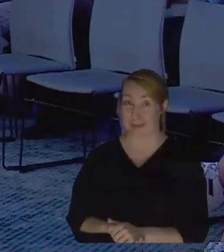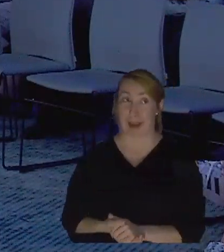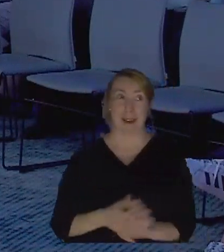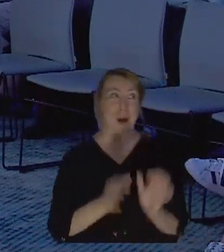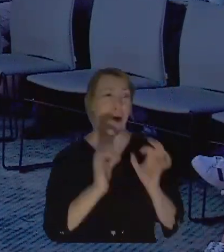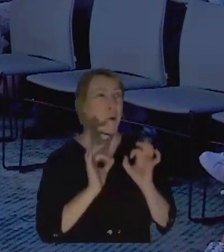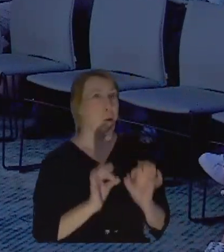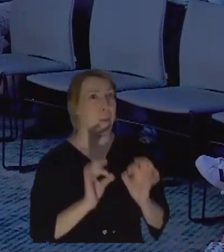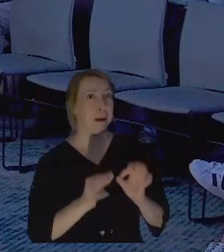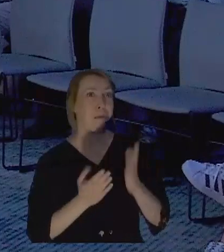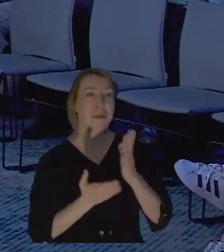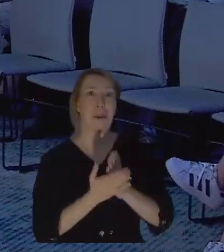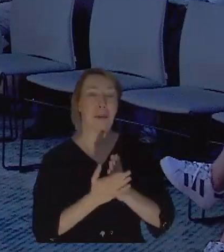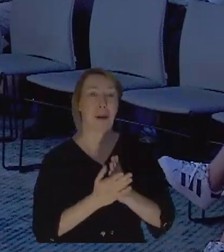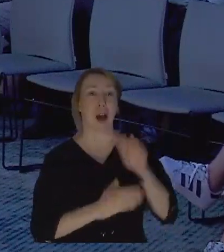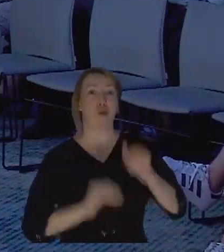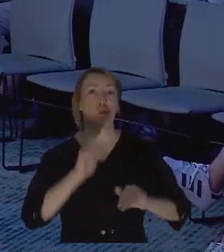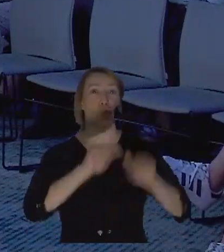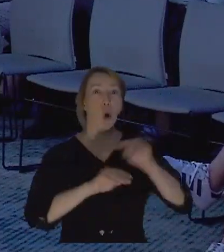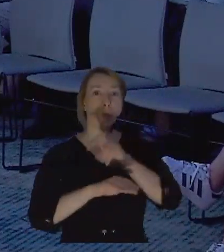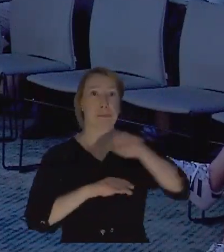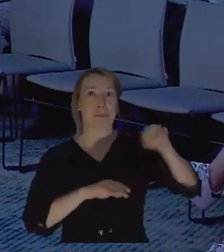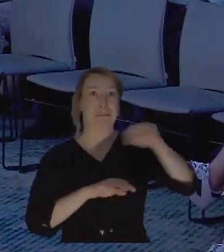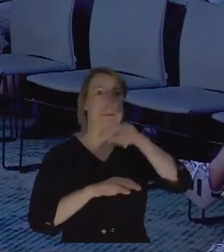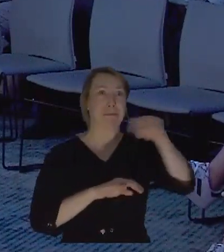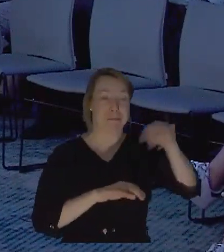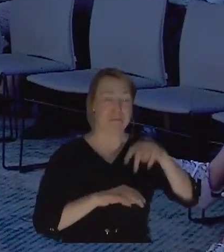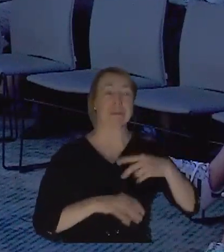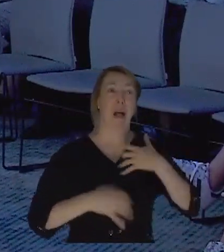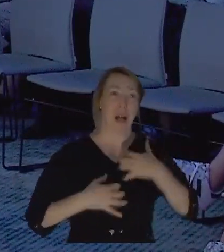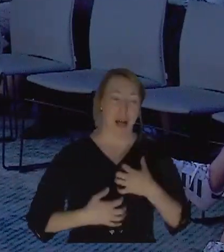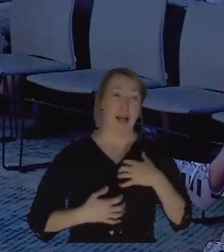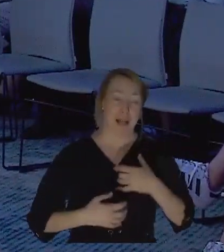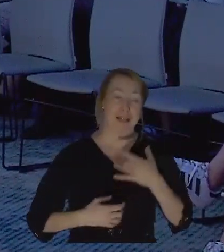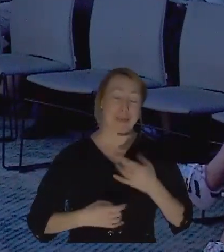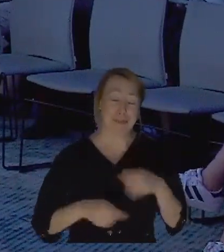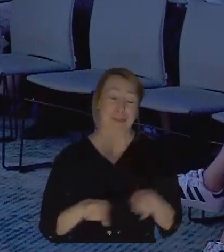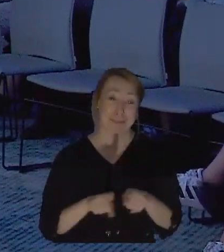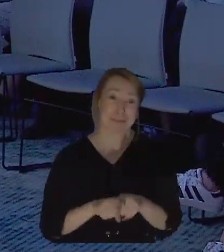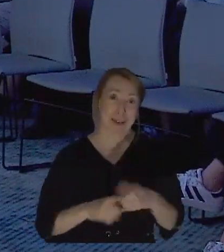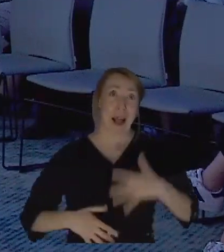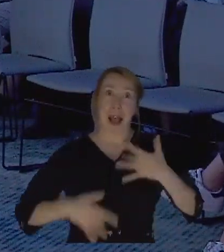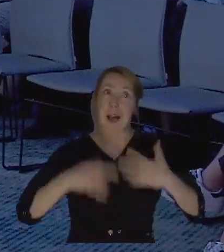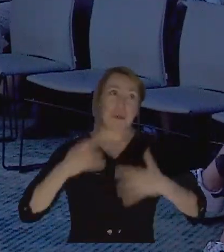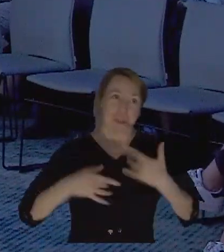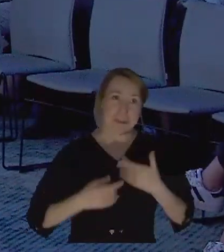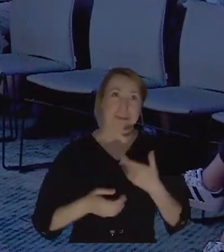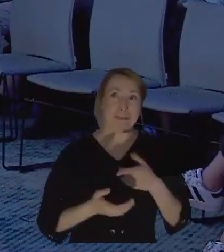Obecnie jak wchodzę po schodach. I to też jest euforyczne doznanie.